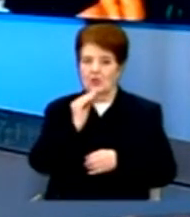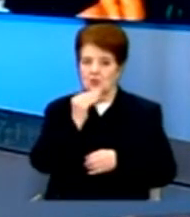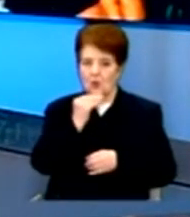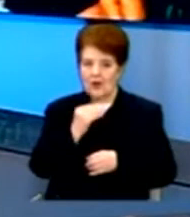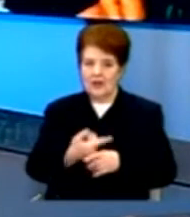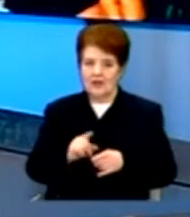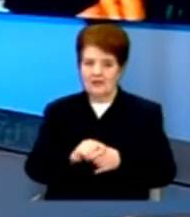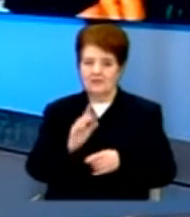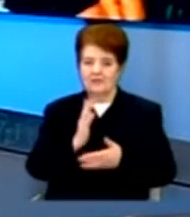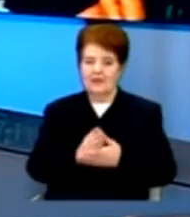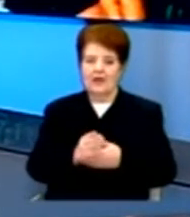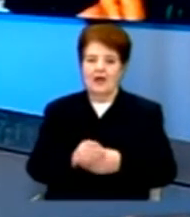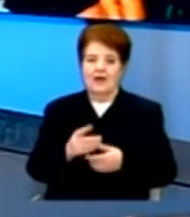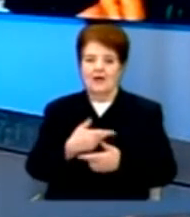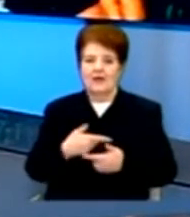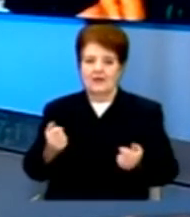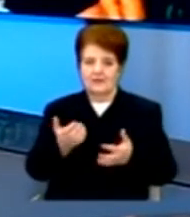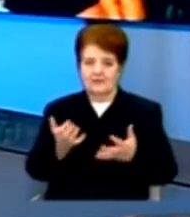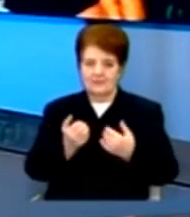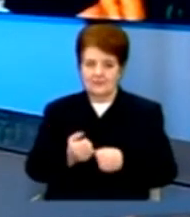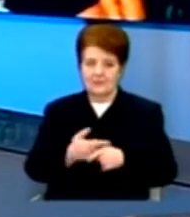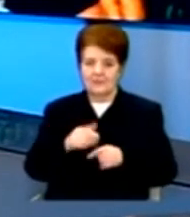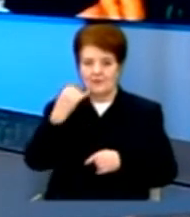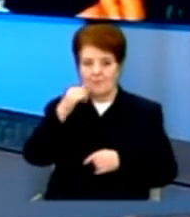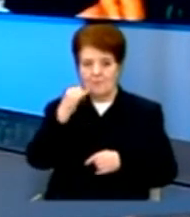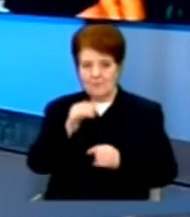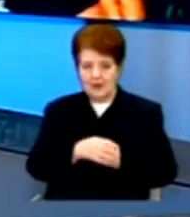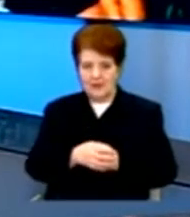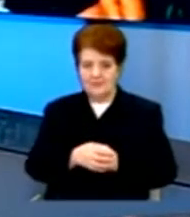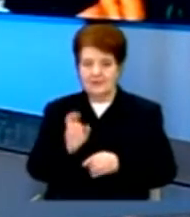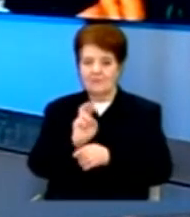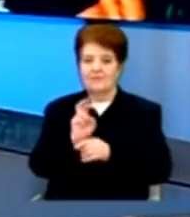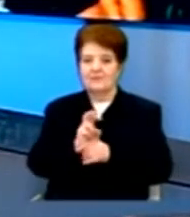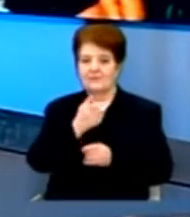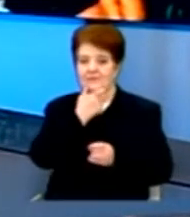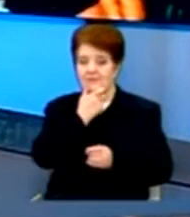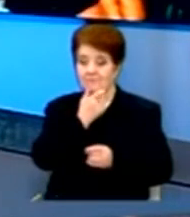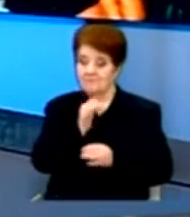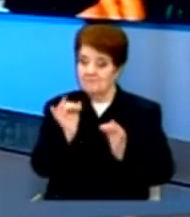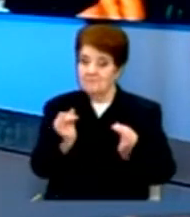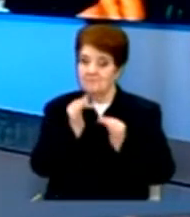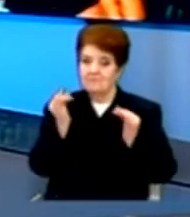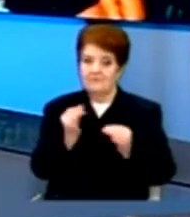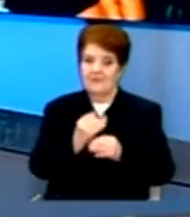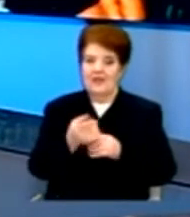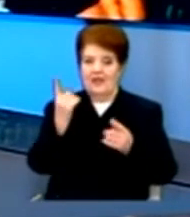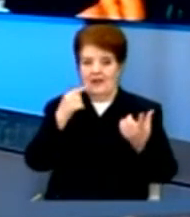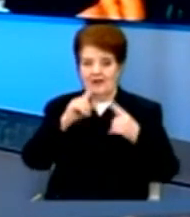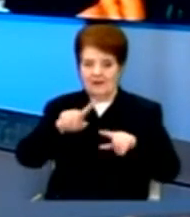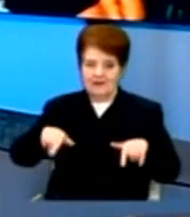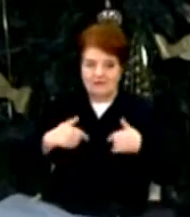într-o expoziție găzduită de Pinacoteca Anteohcan Tămir din Bălți. Vizitatorii au rămas impresionați de lucrările create de micii